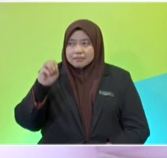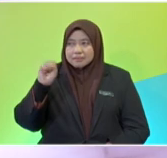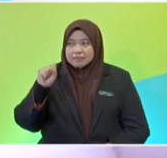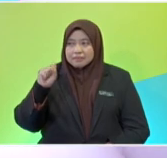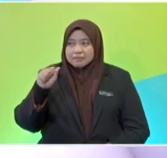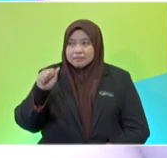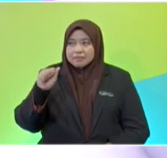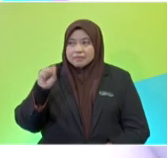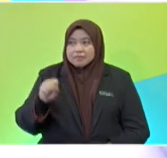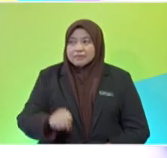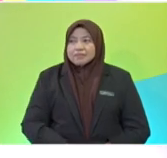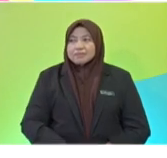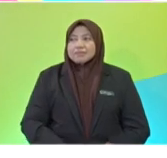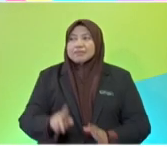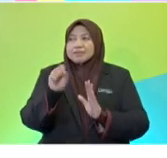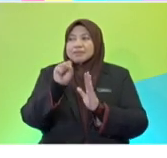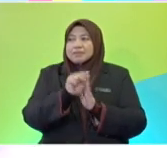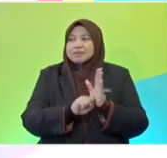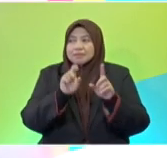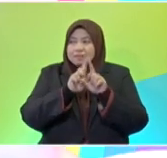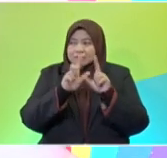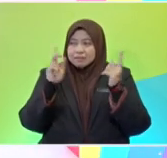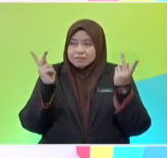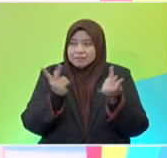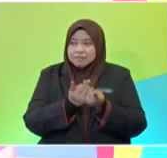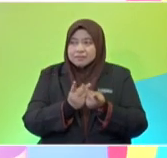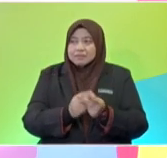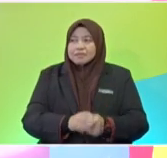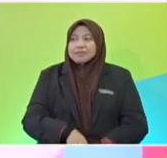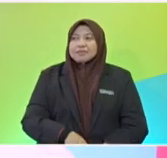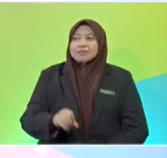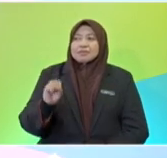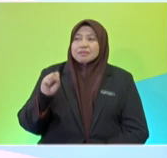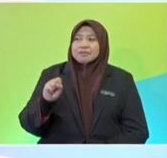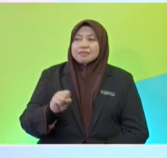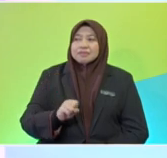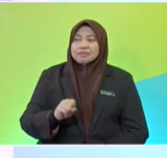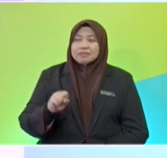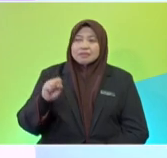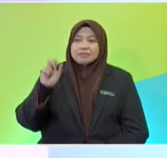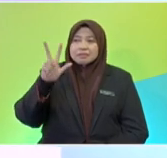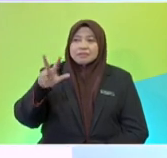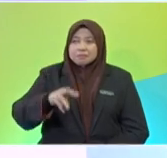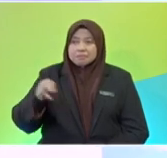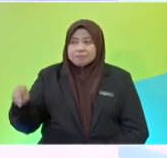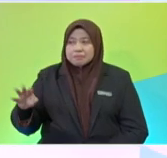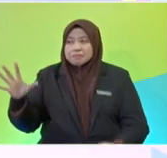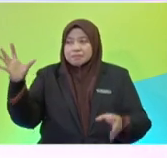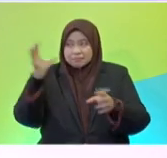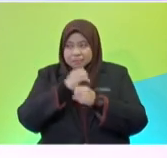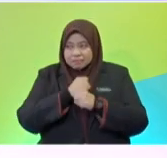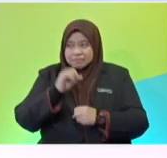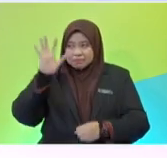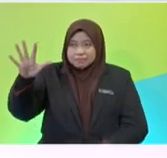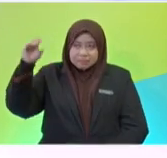dan sekeluarga menjadi sekeluarga nampaknya ketiga-tiga mereka mendapat